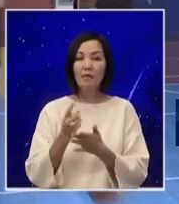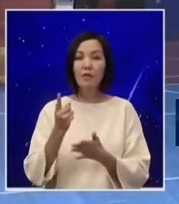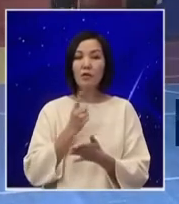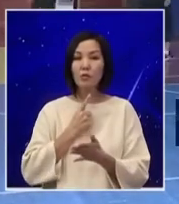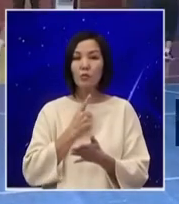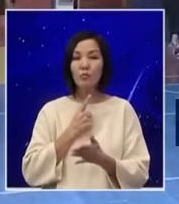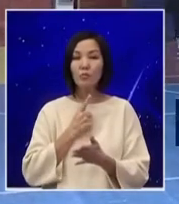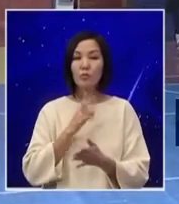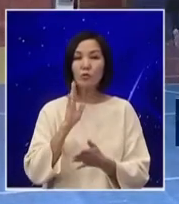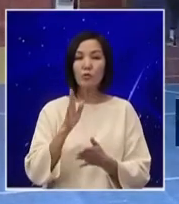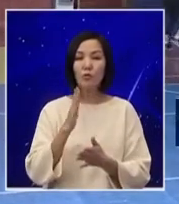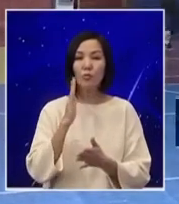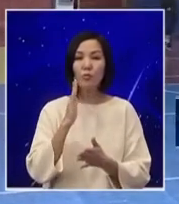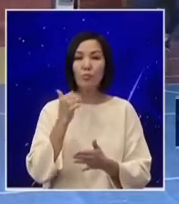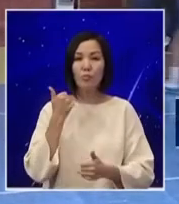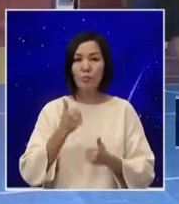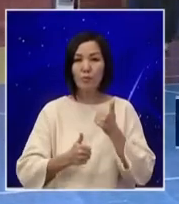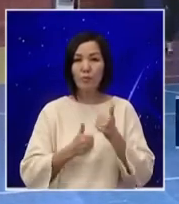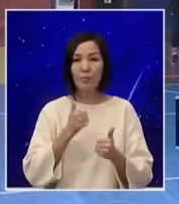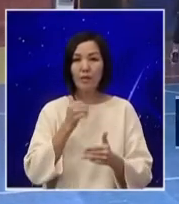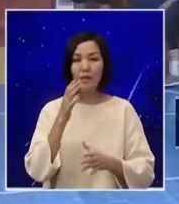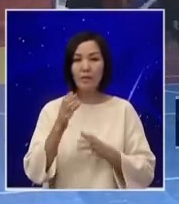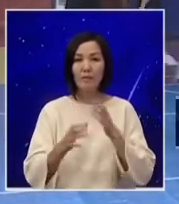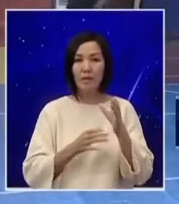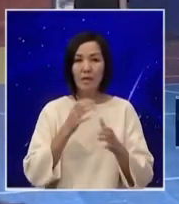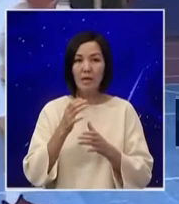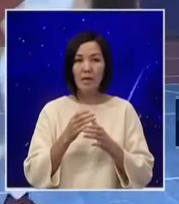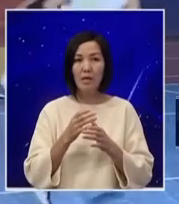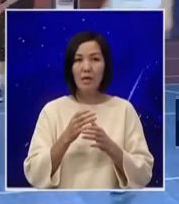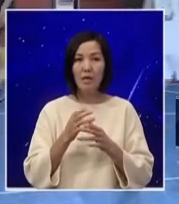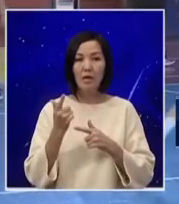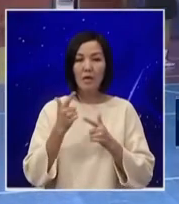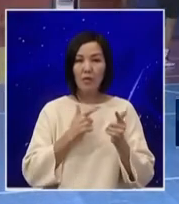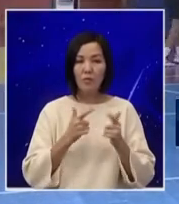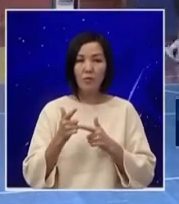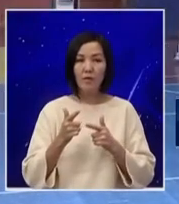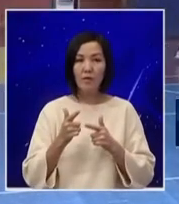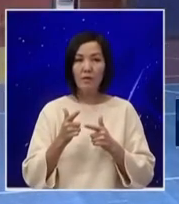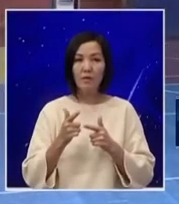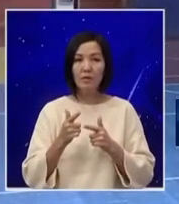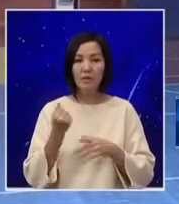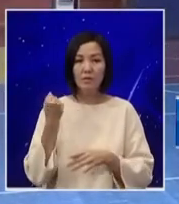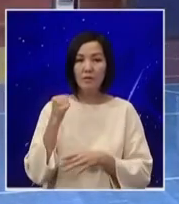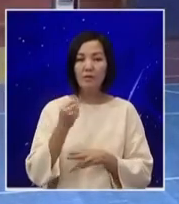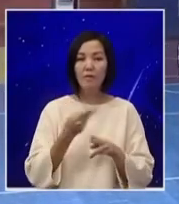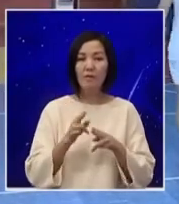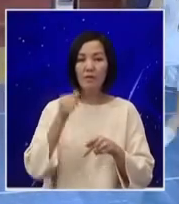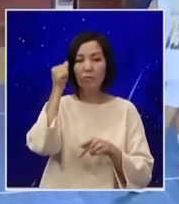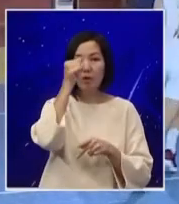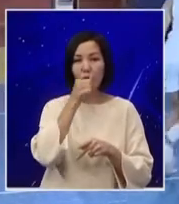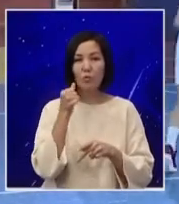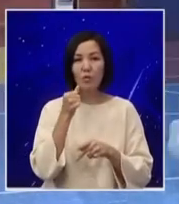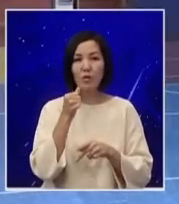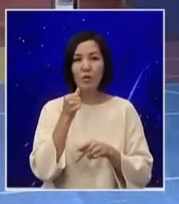состоялись самого чтобы они были принципе готовы на завоюет в этом году казахстан уже